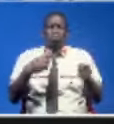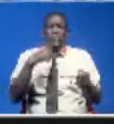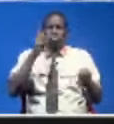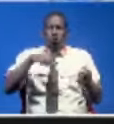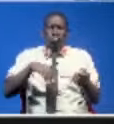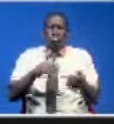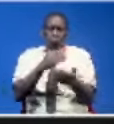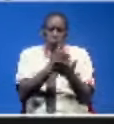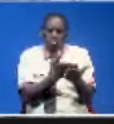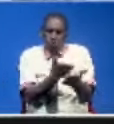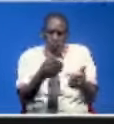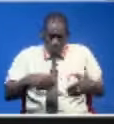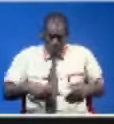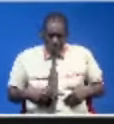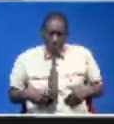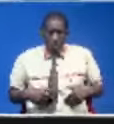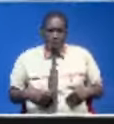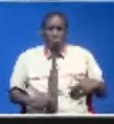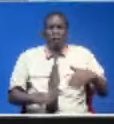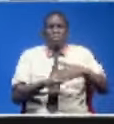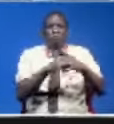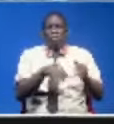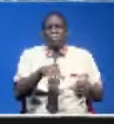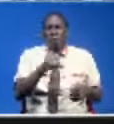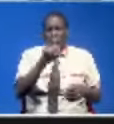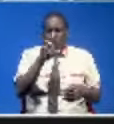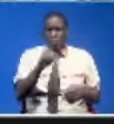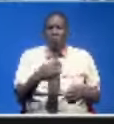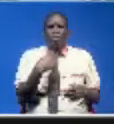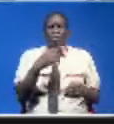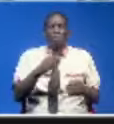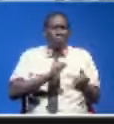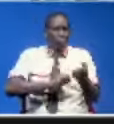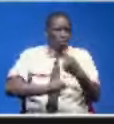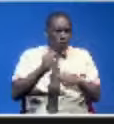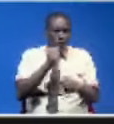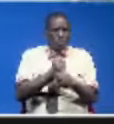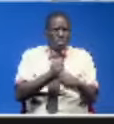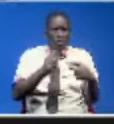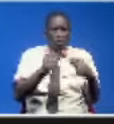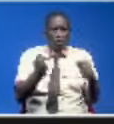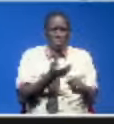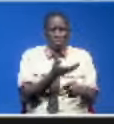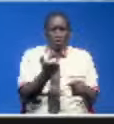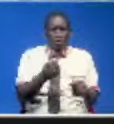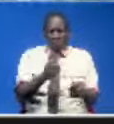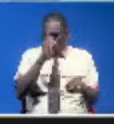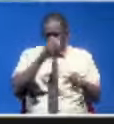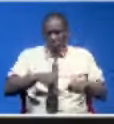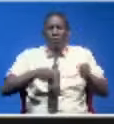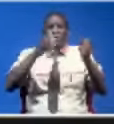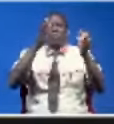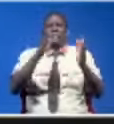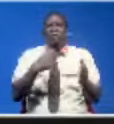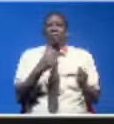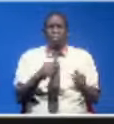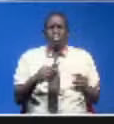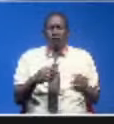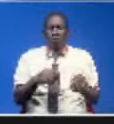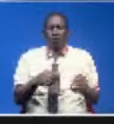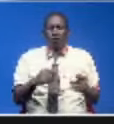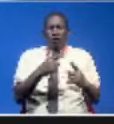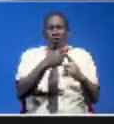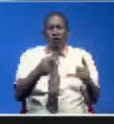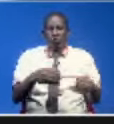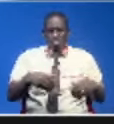baadhi yao walikuwa ni wafuasi wa ODM, akitaka hatua kali zichukuliwe dhidi ya maafisa wa polisi waliotekeleza unyama huo.